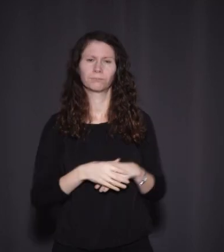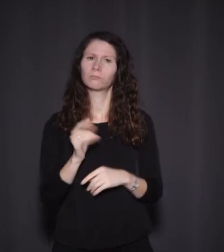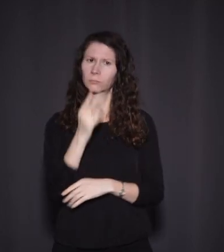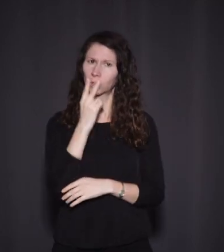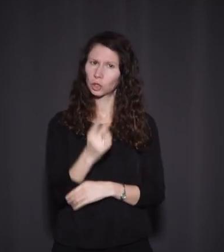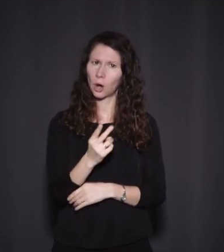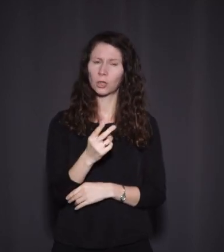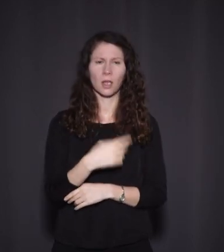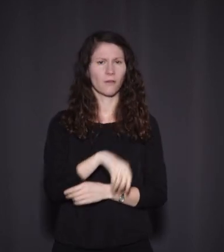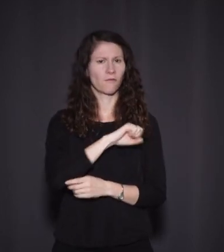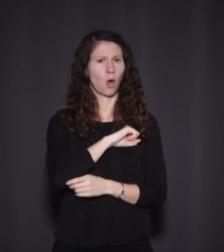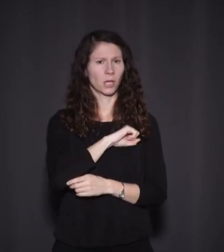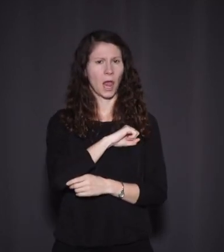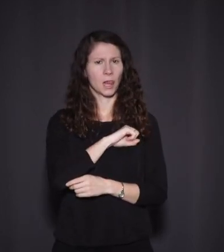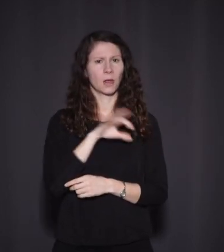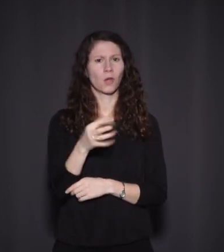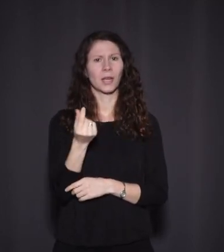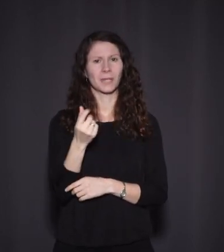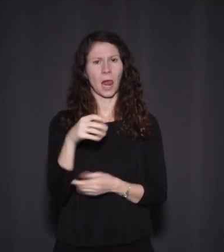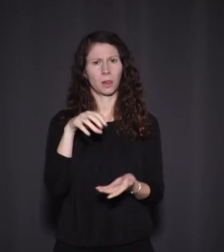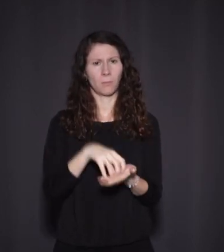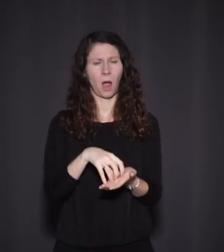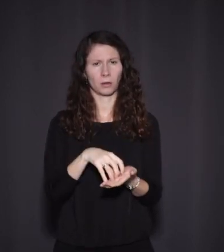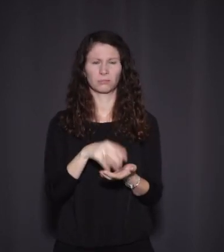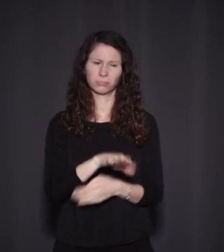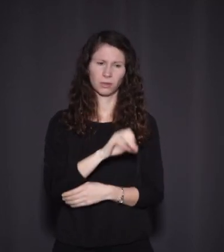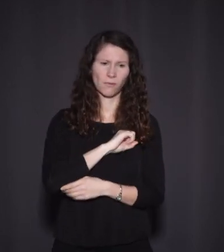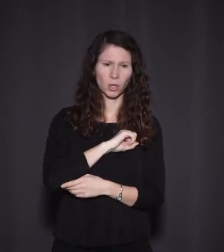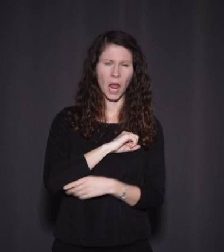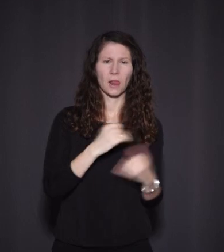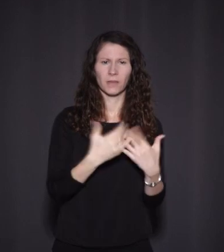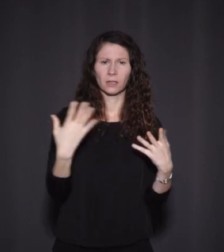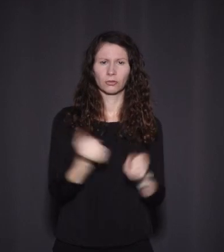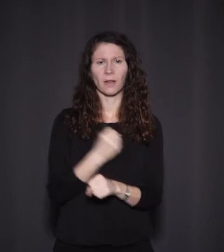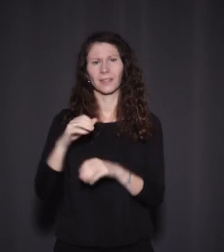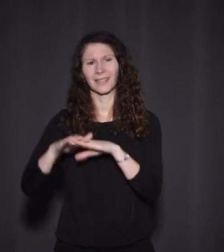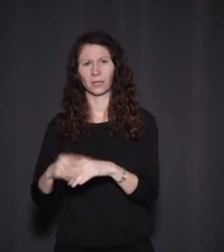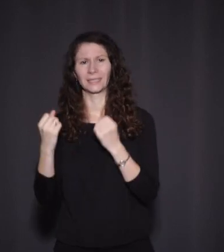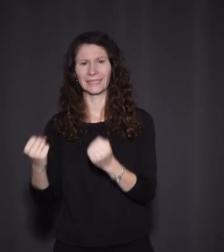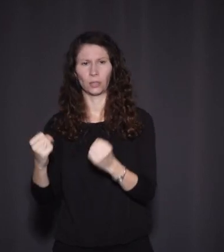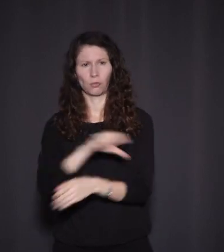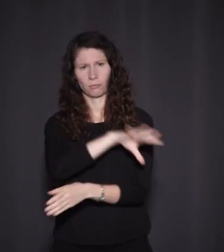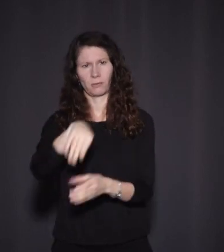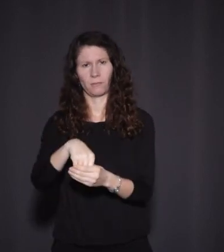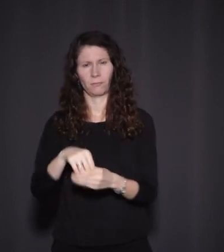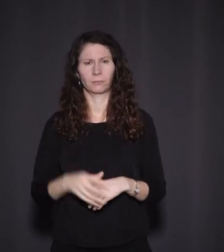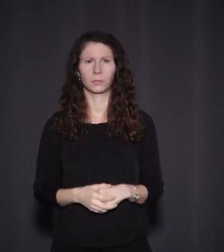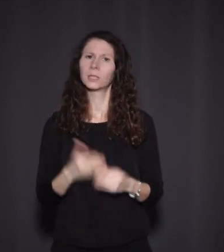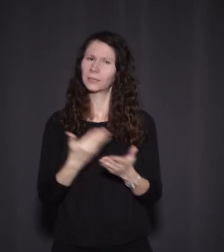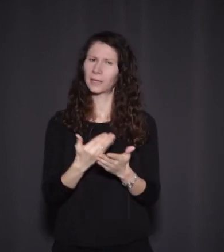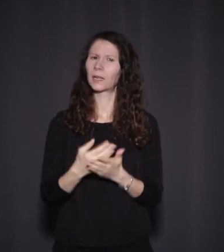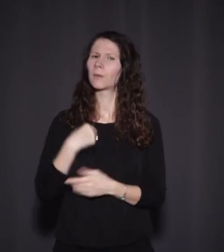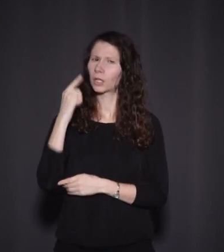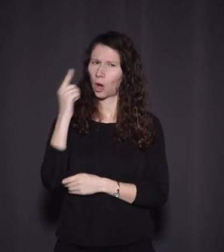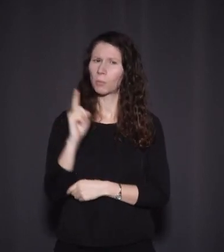kriegen wir die Vorteile des Kapitalmarktes auch eingebracht in die Sicherung von Renten. Und deswegen meine ich, haben wir ein sehr gutes